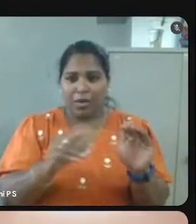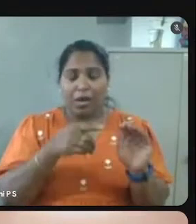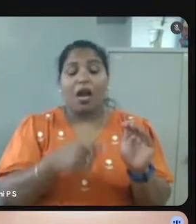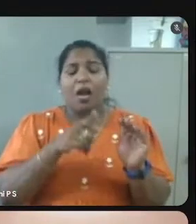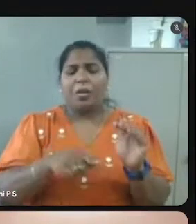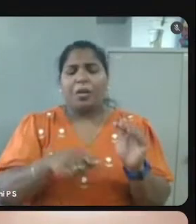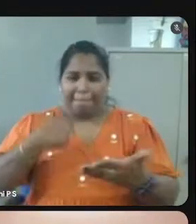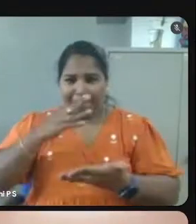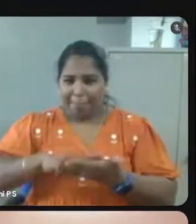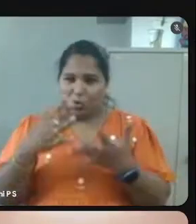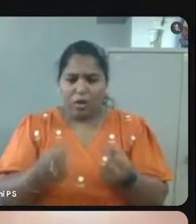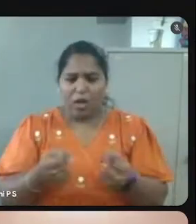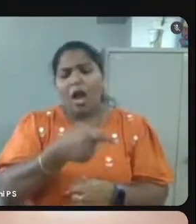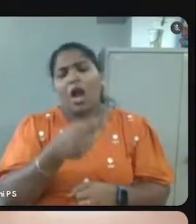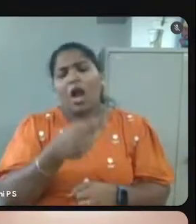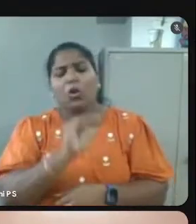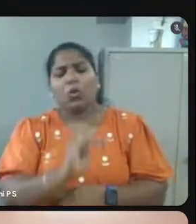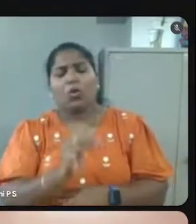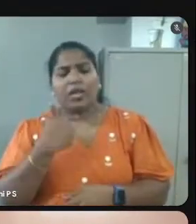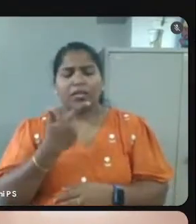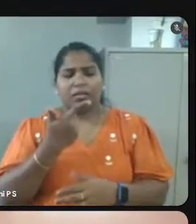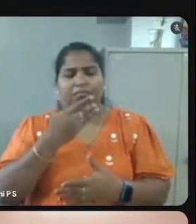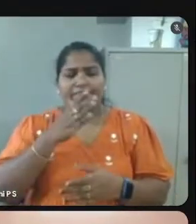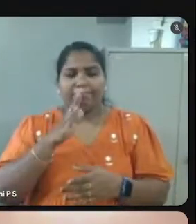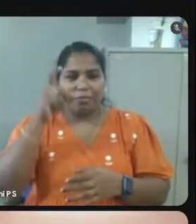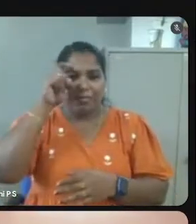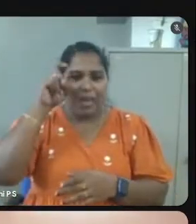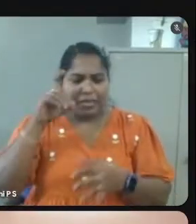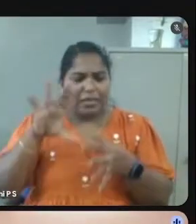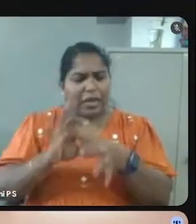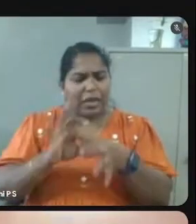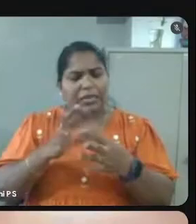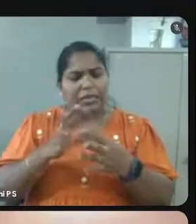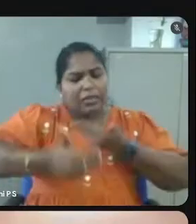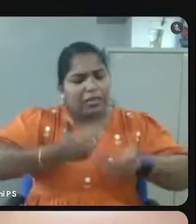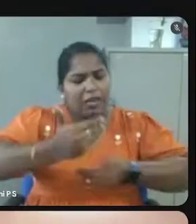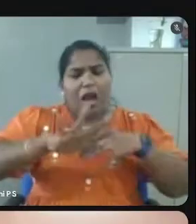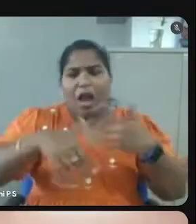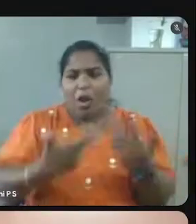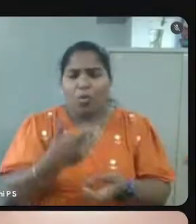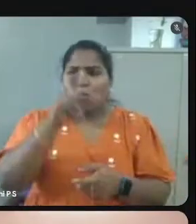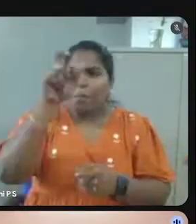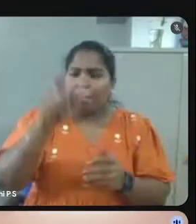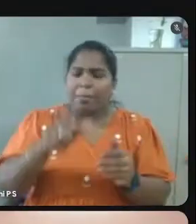രീതിയിലാണ് ക്ലാസ് ആരെയാണ് സമീപിക്കേണ്ടതാണ്, എന്തൊക്കെയാണ് പറഞ്ഞു കൊടുക്കേണ്ടത് ഉള്ള കാര്യങ്ങളൊന്ന് പറഞ്ഞു തരാം.